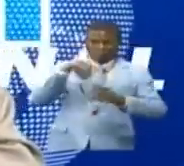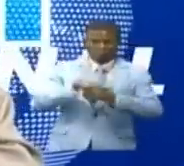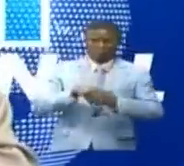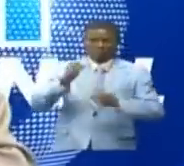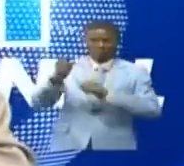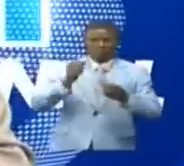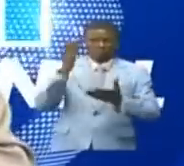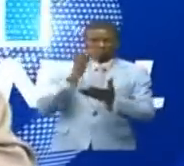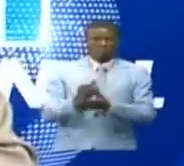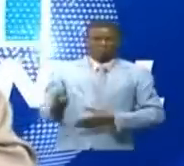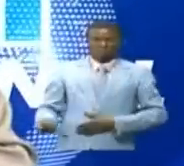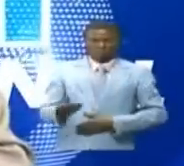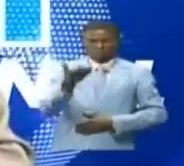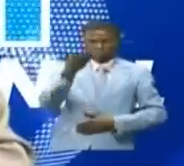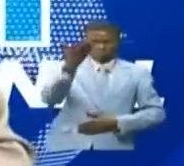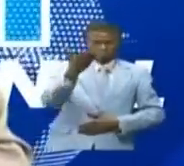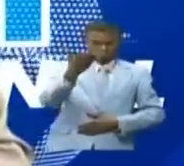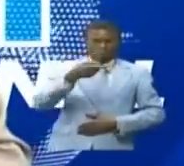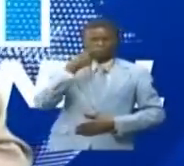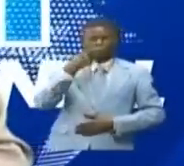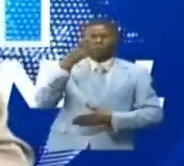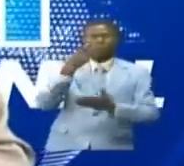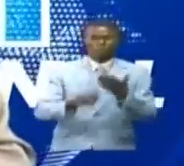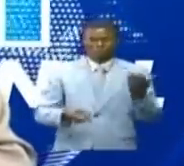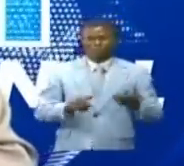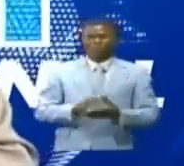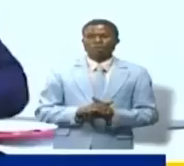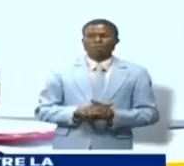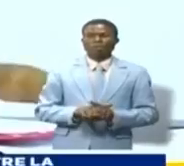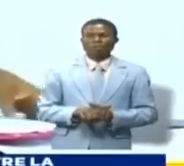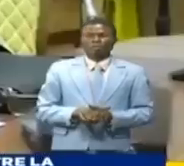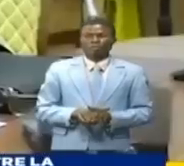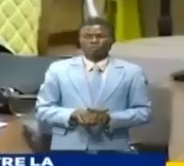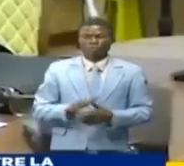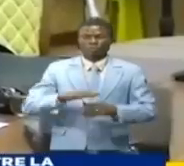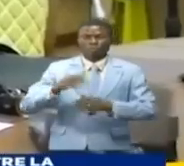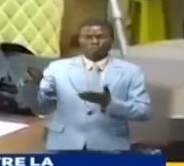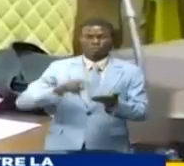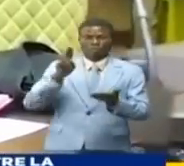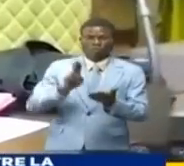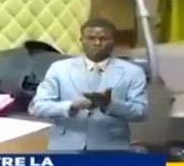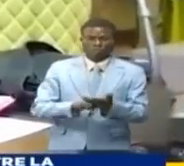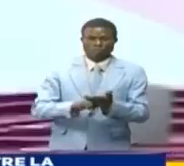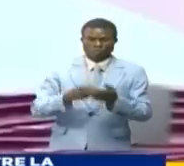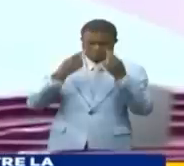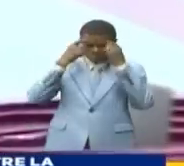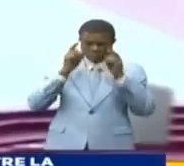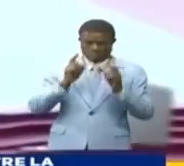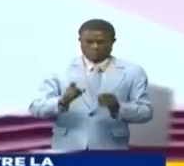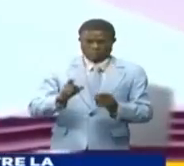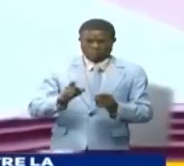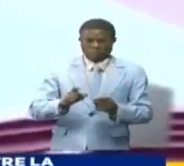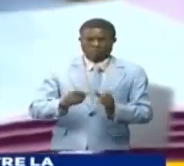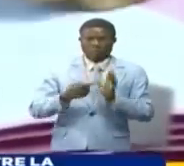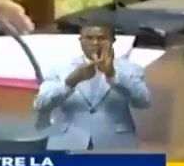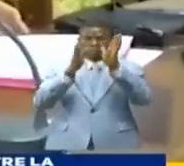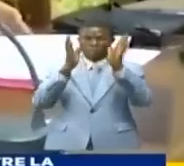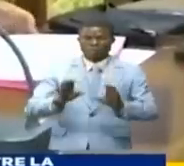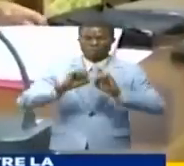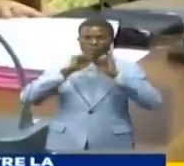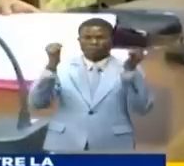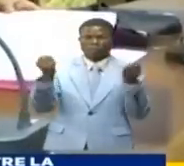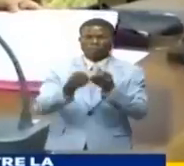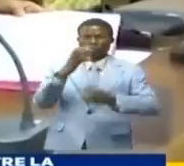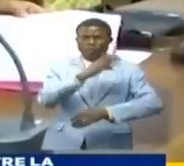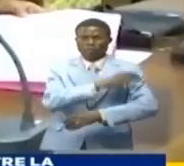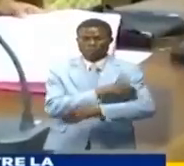la corruption. Eric Kabamba pour ce commentaire. Après la signature du protocole d'accord entre le représentant de la société